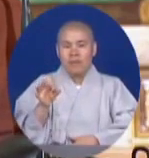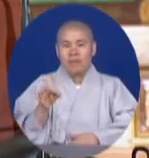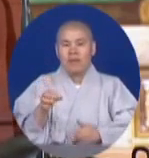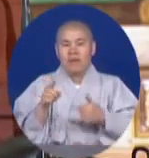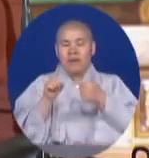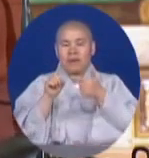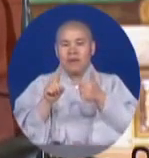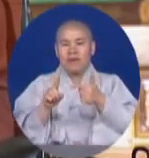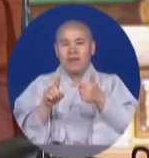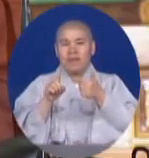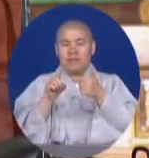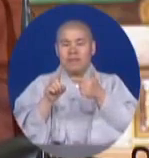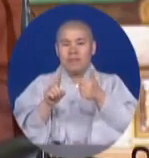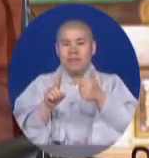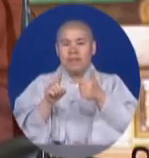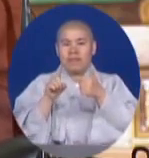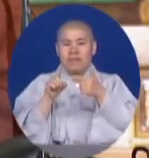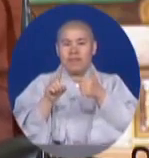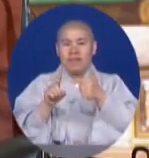좌도량이로다